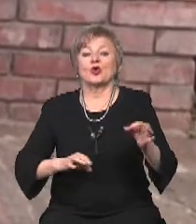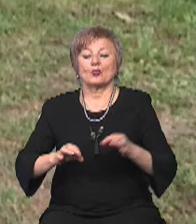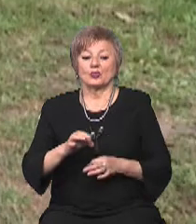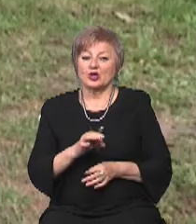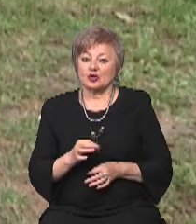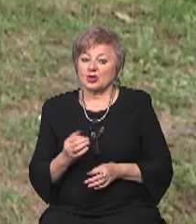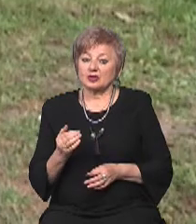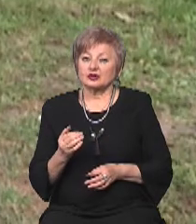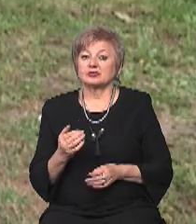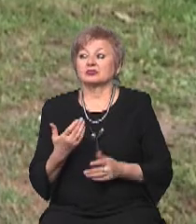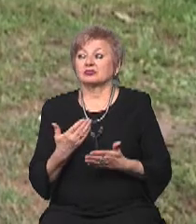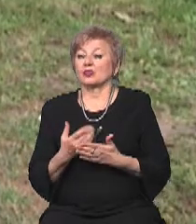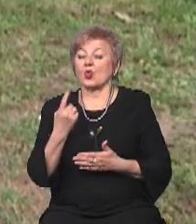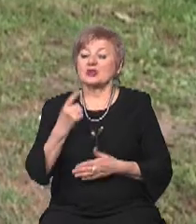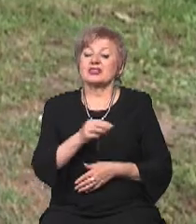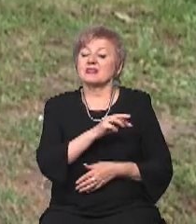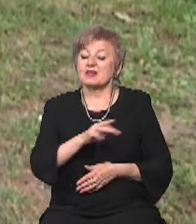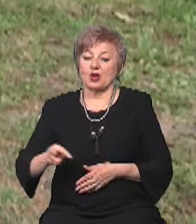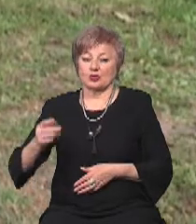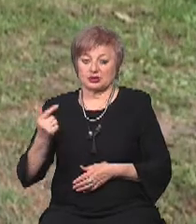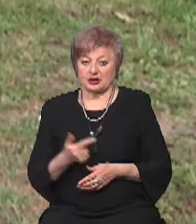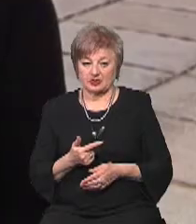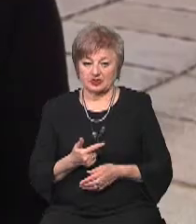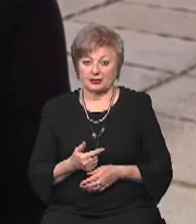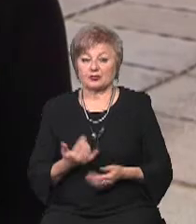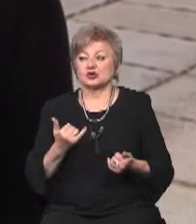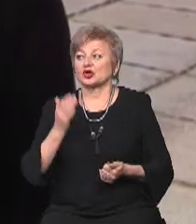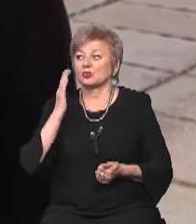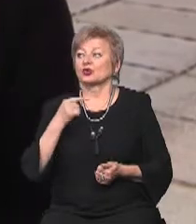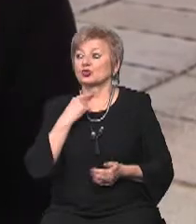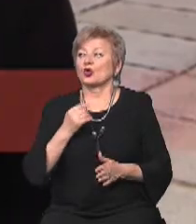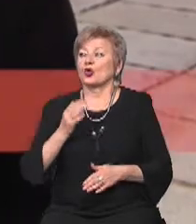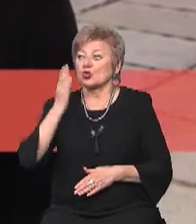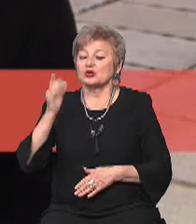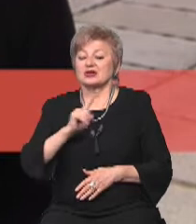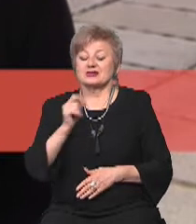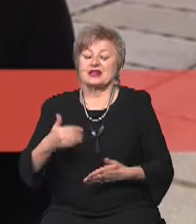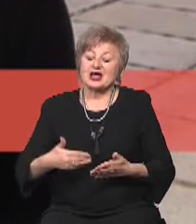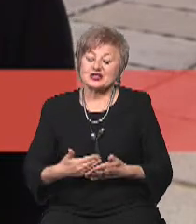мрій». Його вартість – 1 мільйон гривень. Зараз іде голосування за новий проєкт,